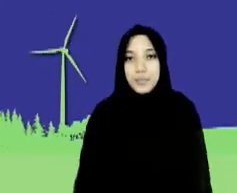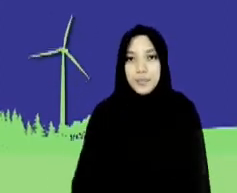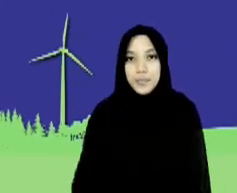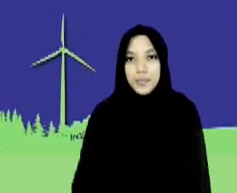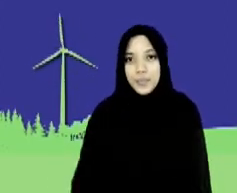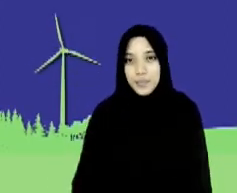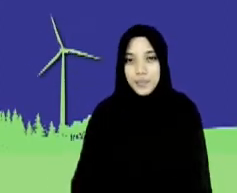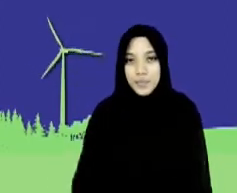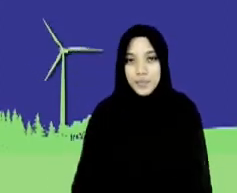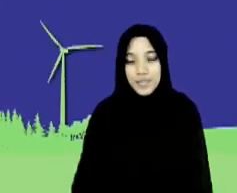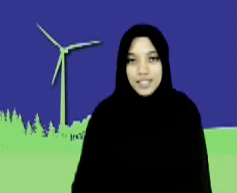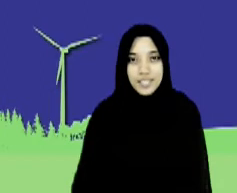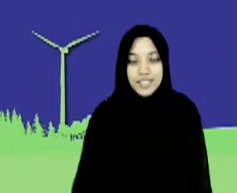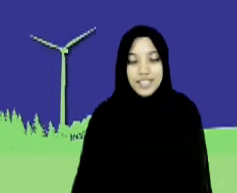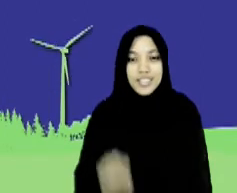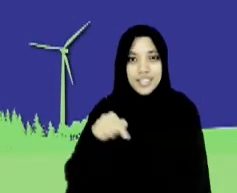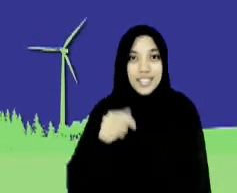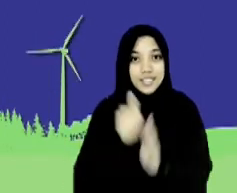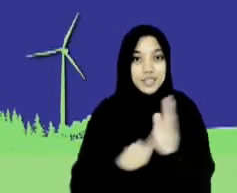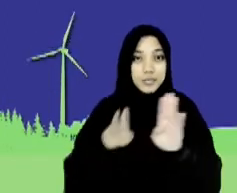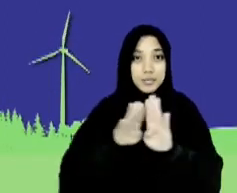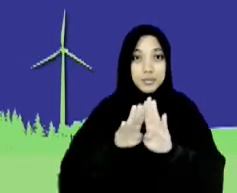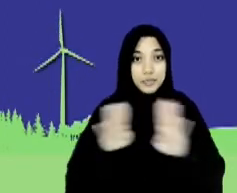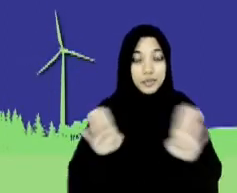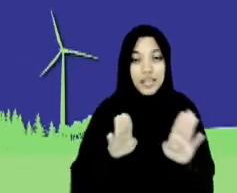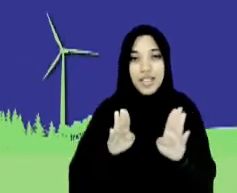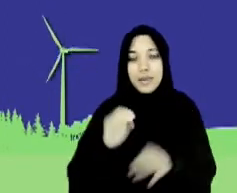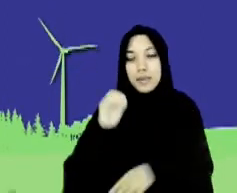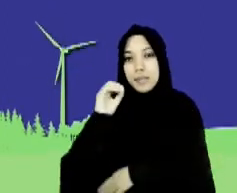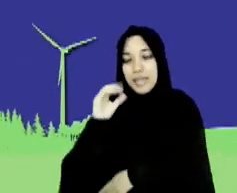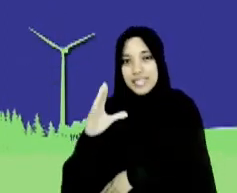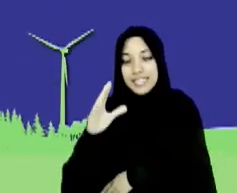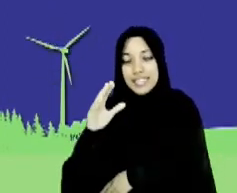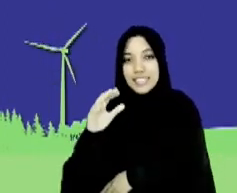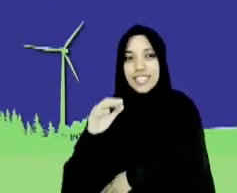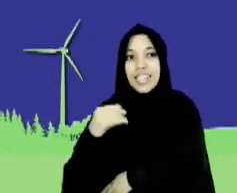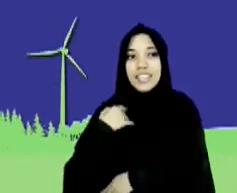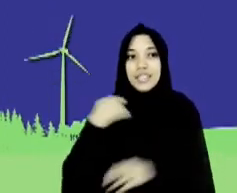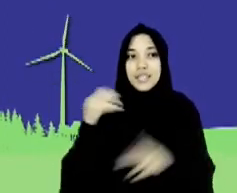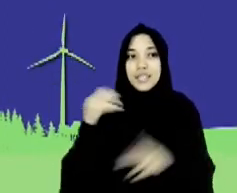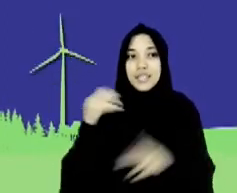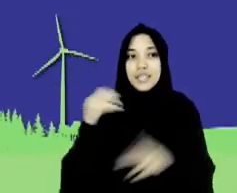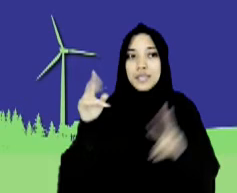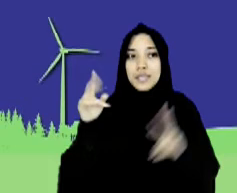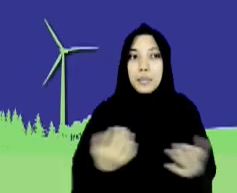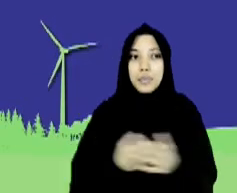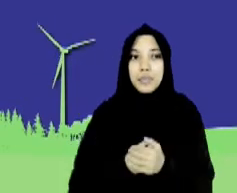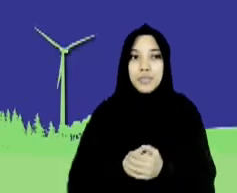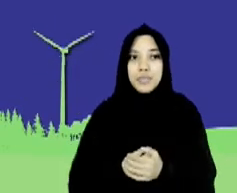nah pada sesi pembuka Pagi ini kita menyoroti tema the road to net